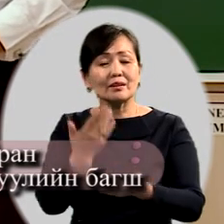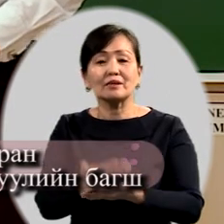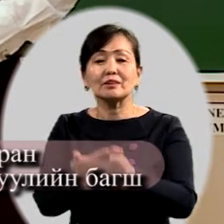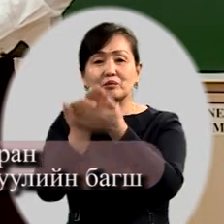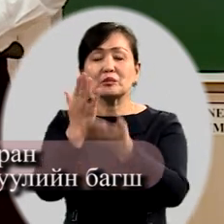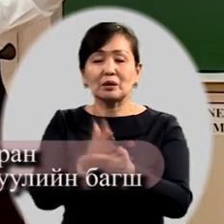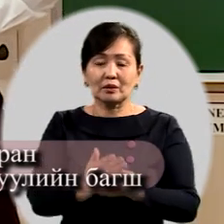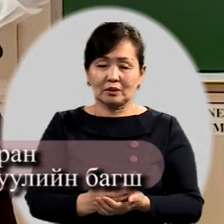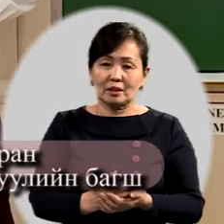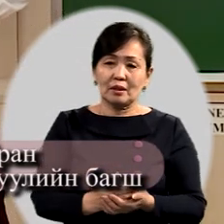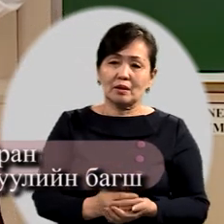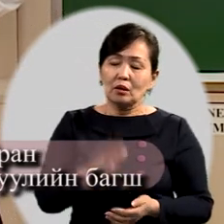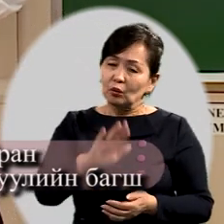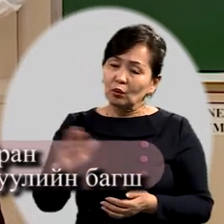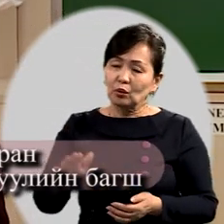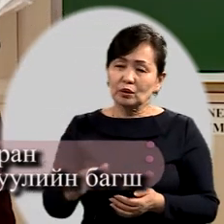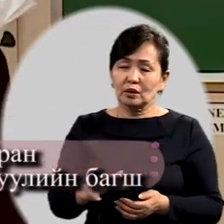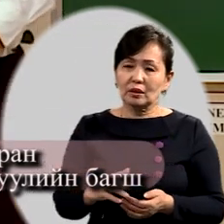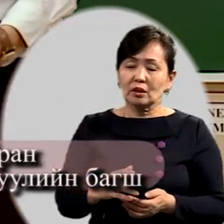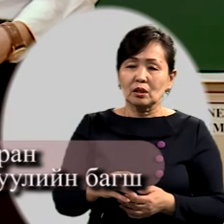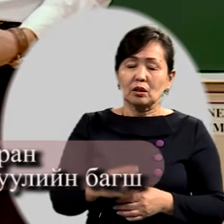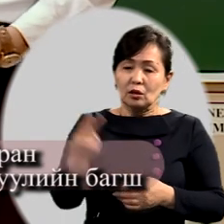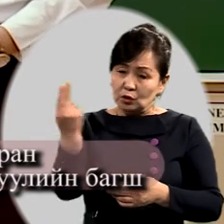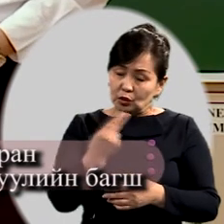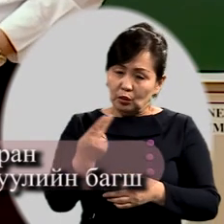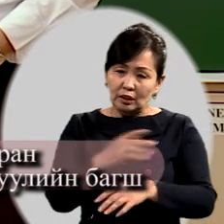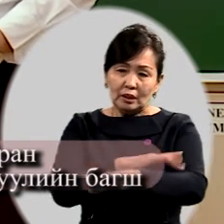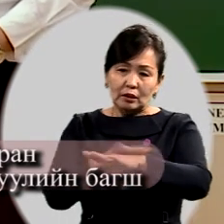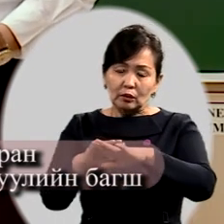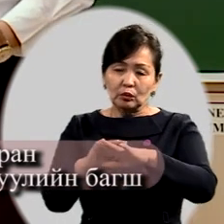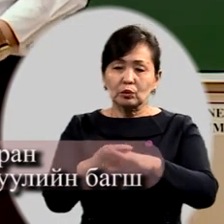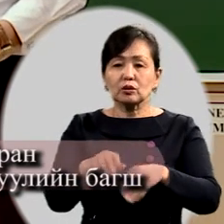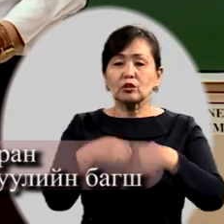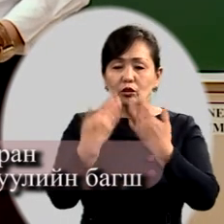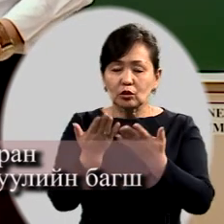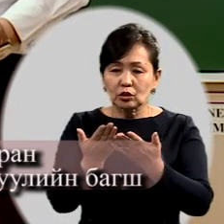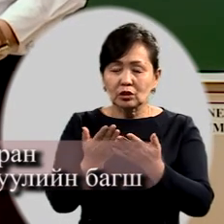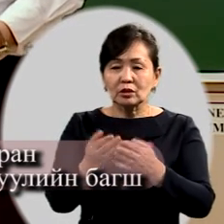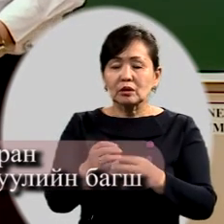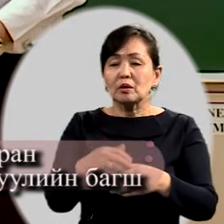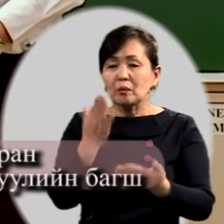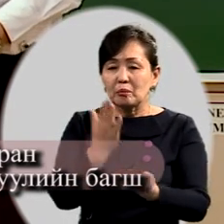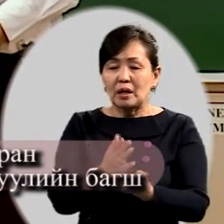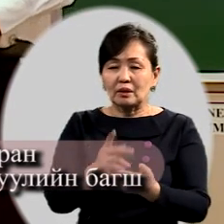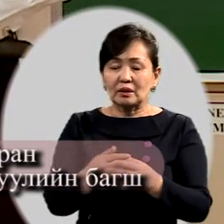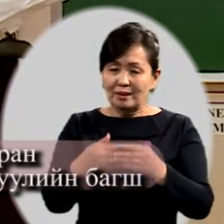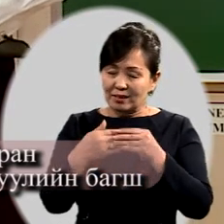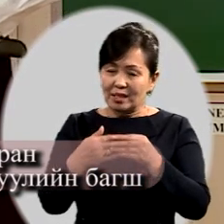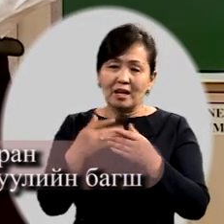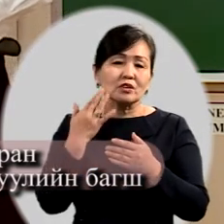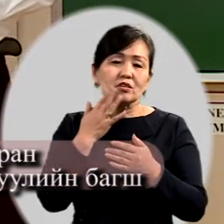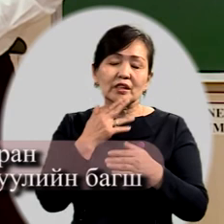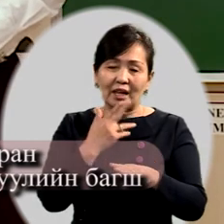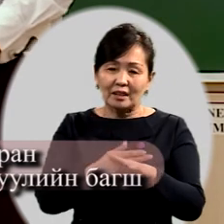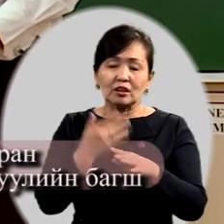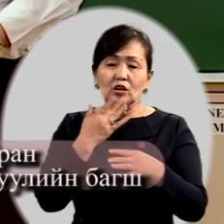Үшіншіде, балаға сурет сызуға қажетті құрал-жабдықтармен қанымдап берген жөн.